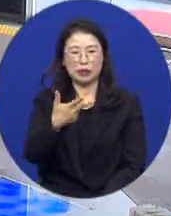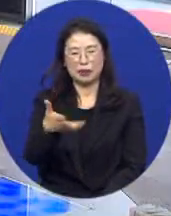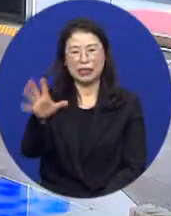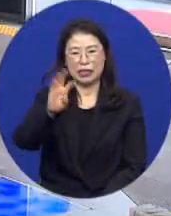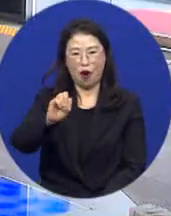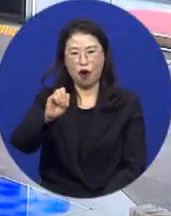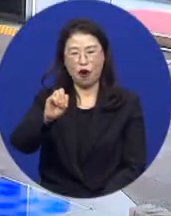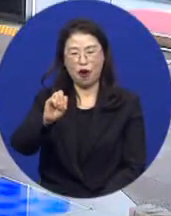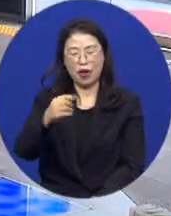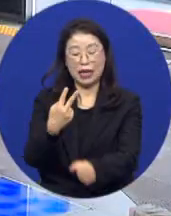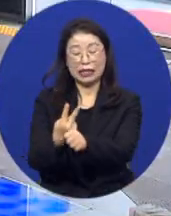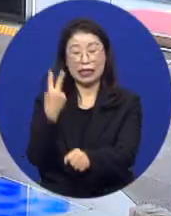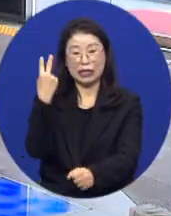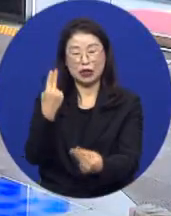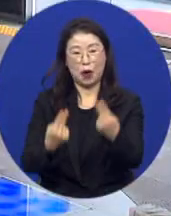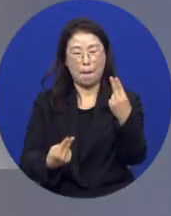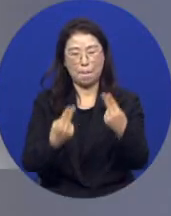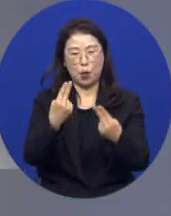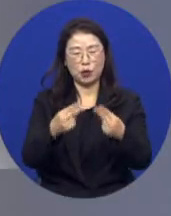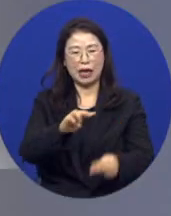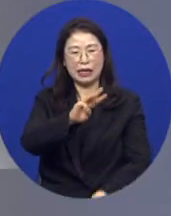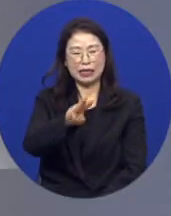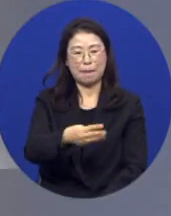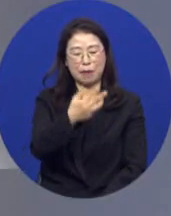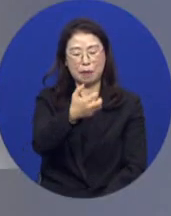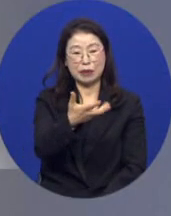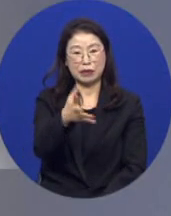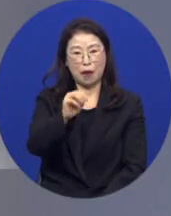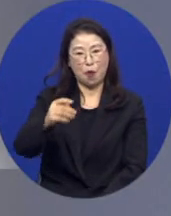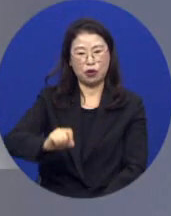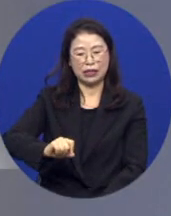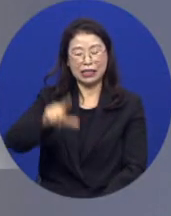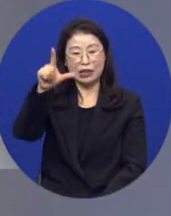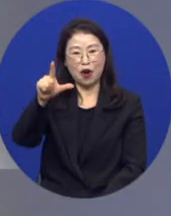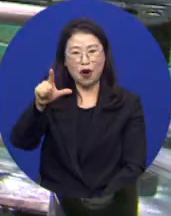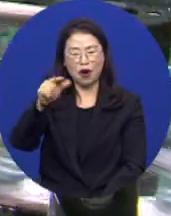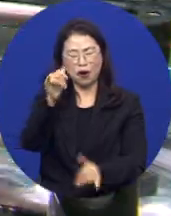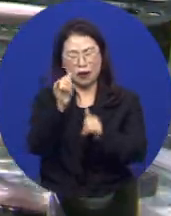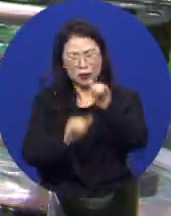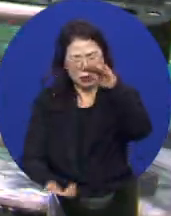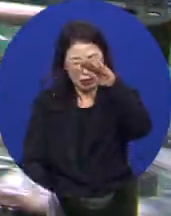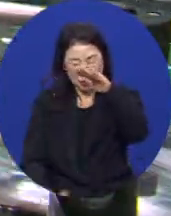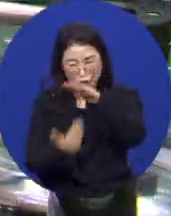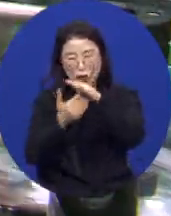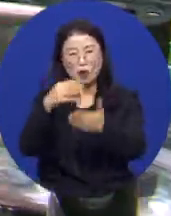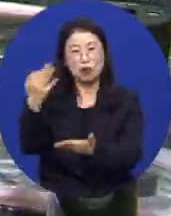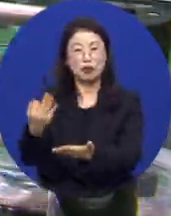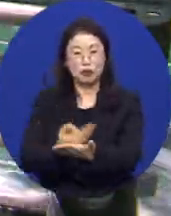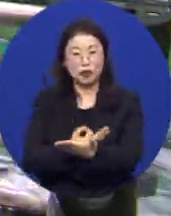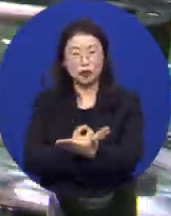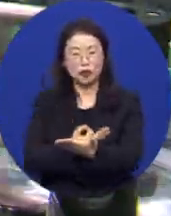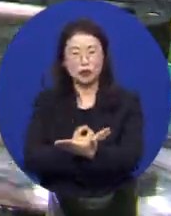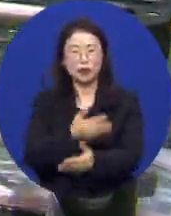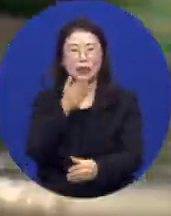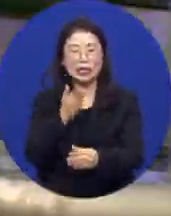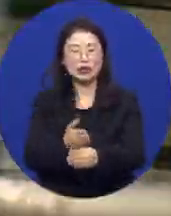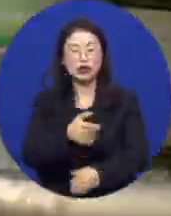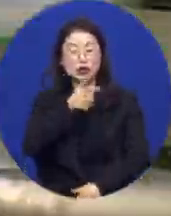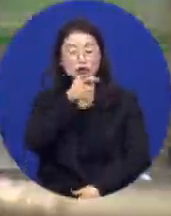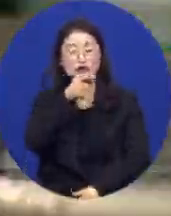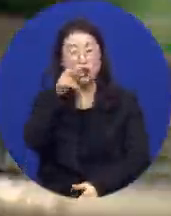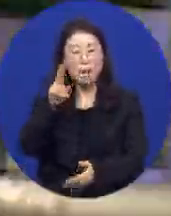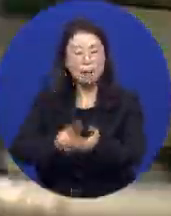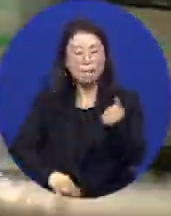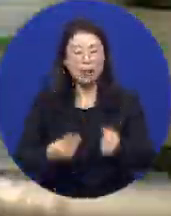3,537억 원으로 재작년보다 383억 원 늘어 역대 가장 높았습니다. 이 가운데 삼다수